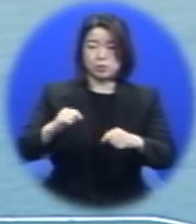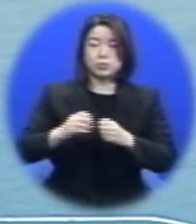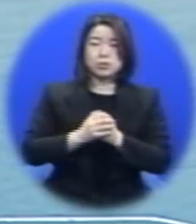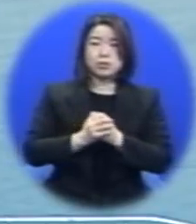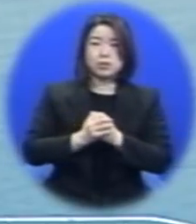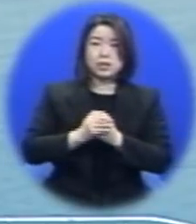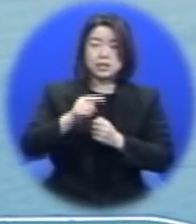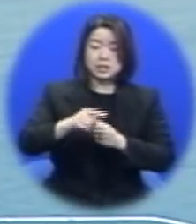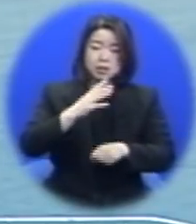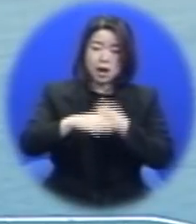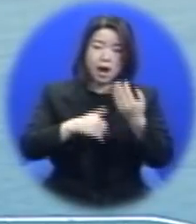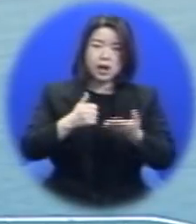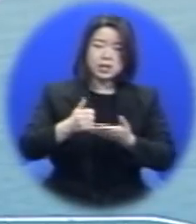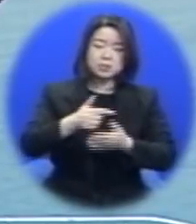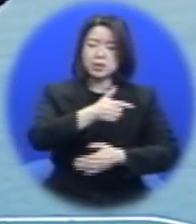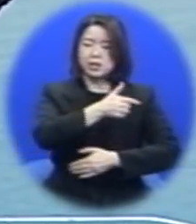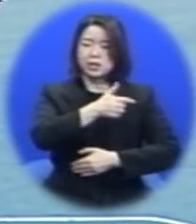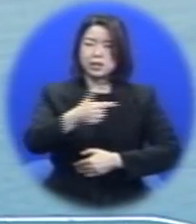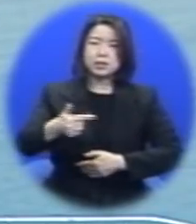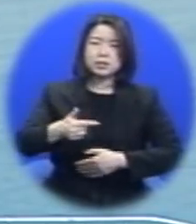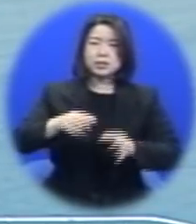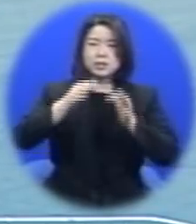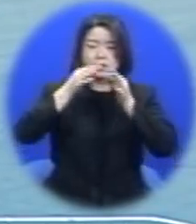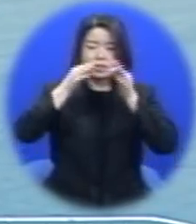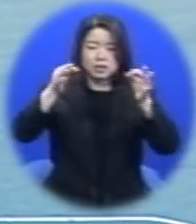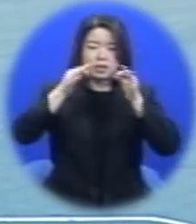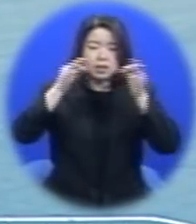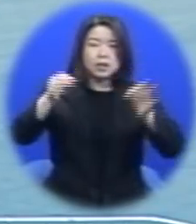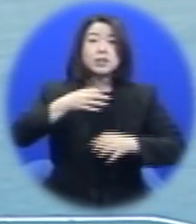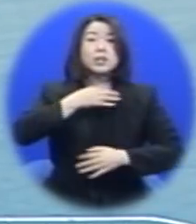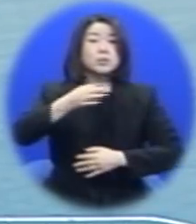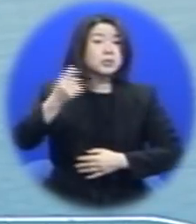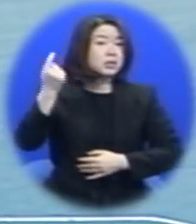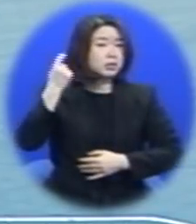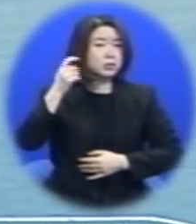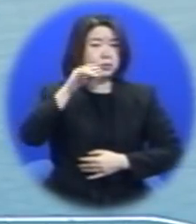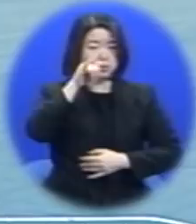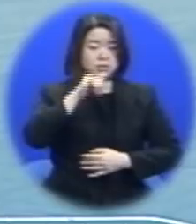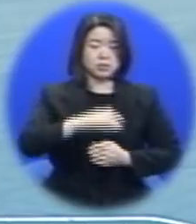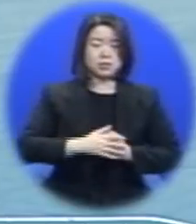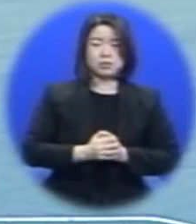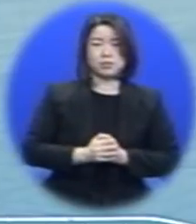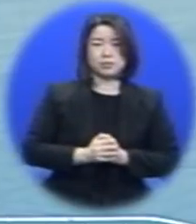하나님의 우렁찬 음성을 듣고 있는 것입니다.